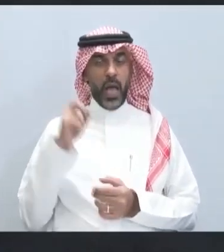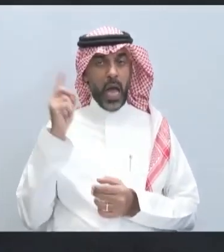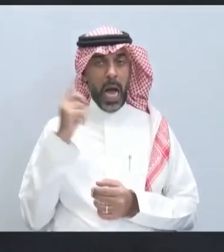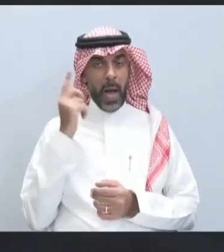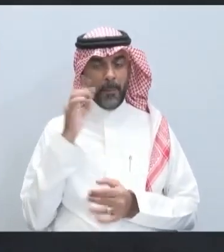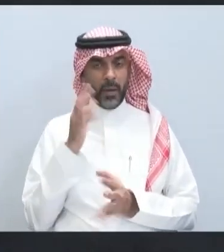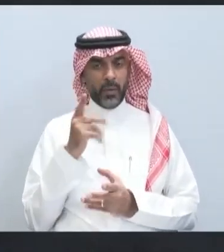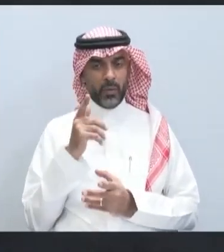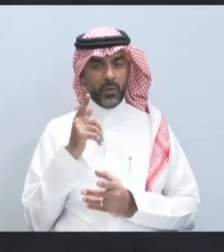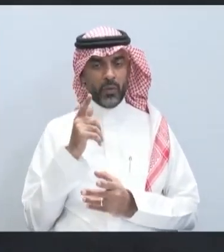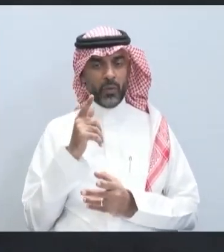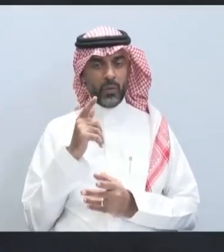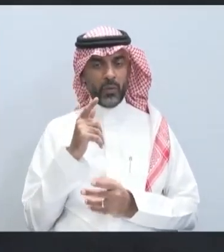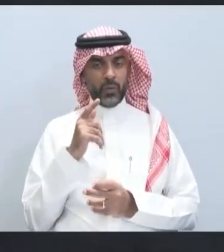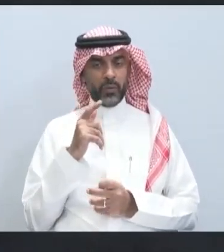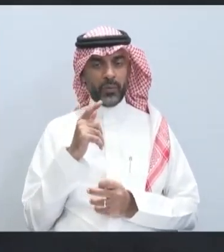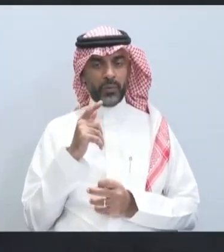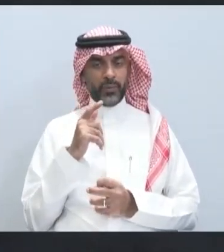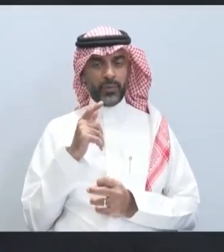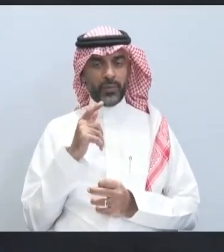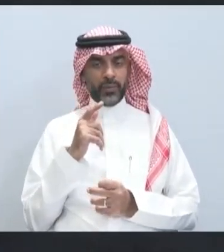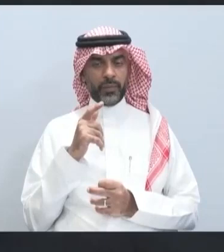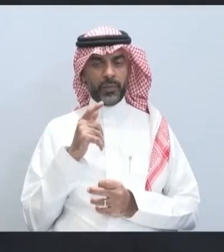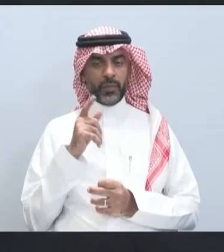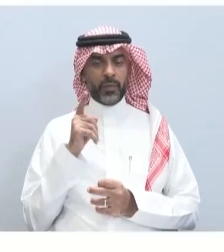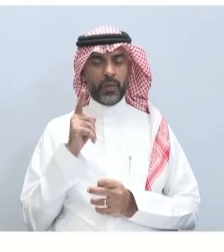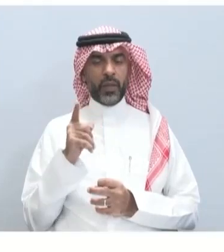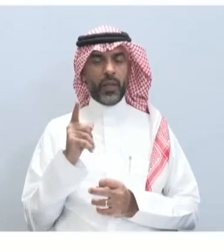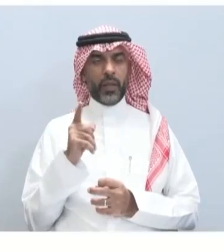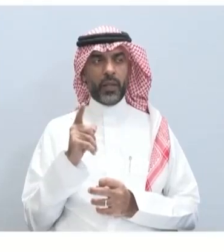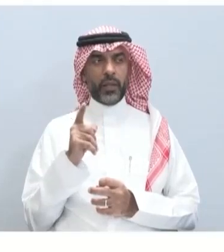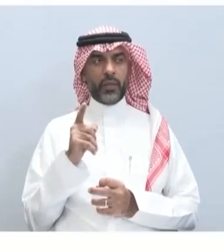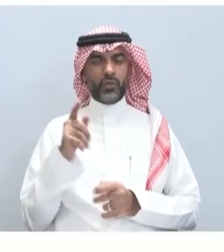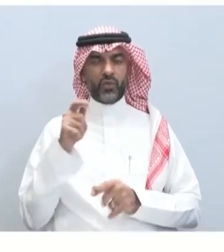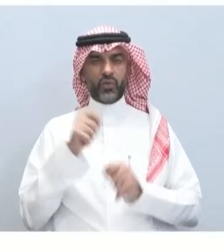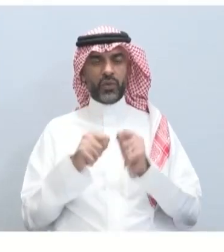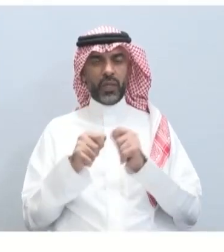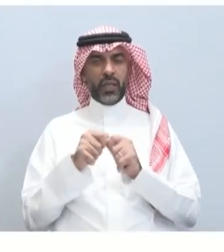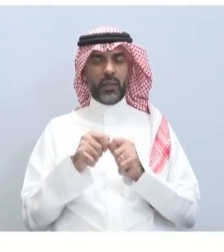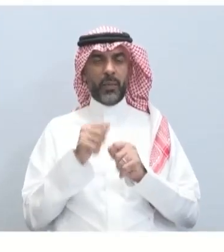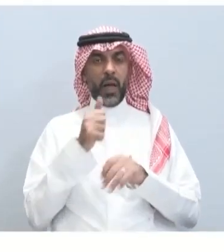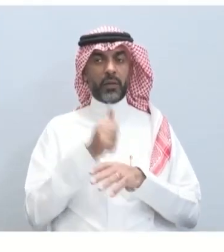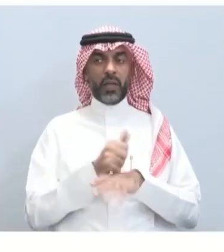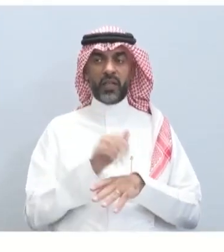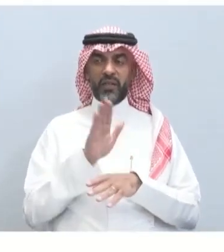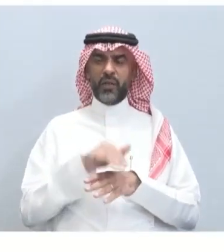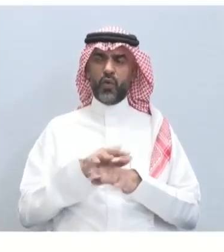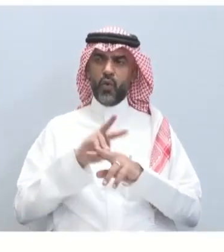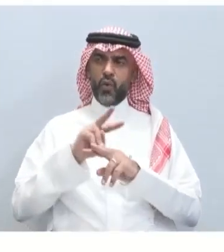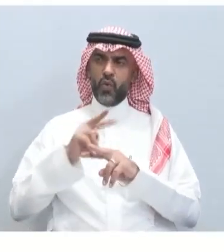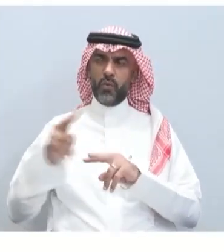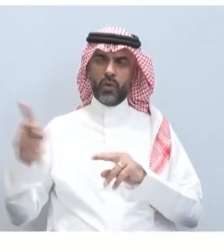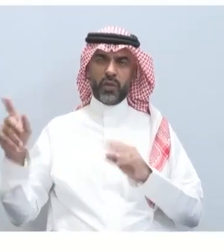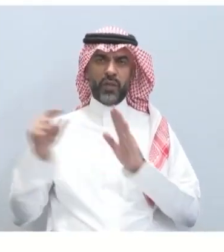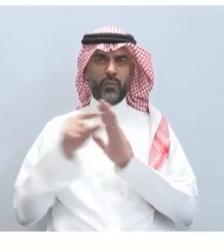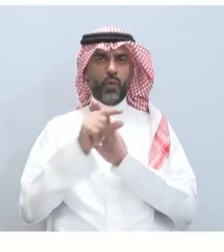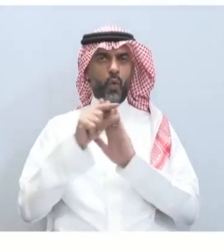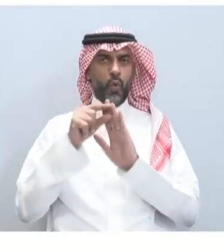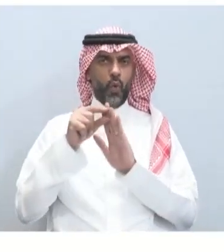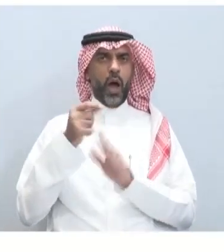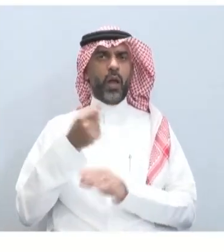هي القواعد البيانات التي تستخدم كمرجع اساسي في مختلف الموضوعات والتخصصات